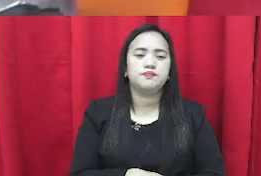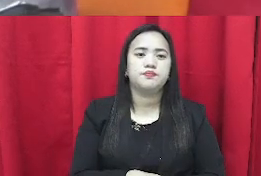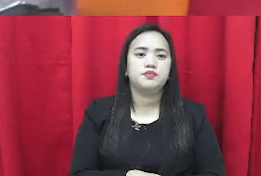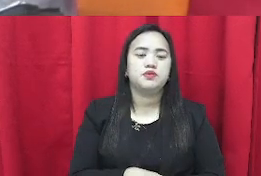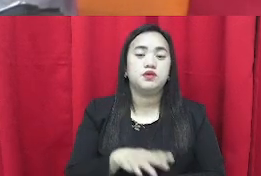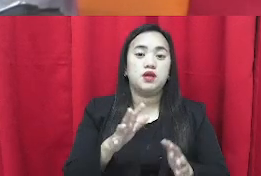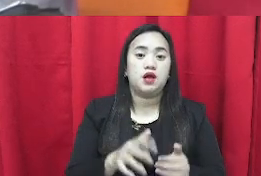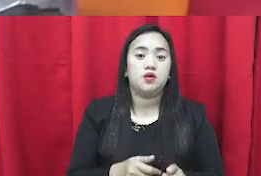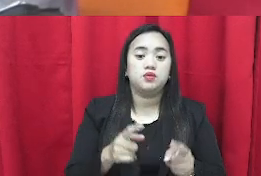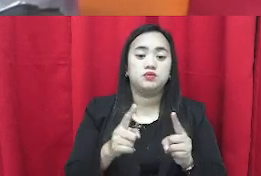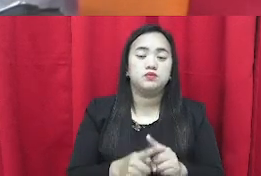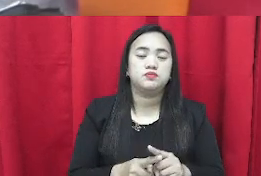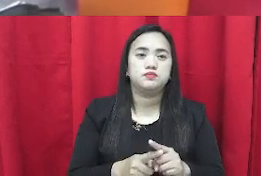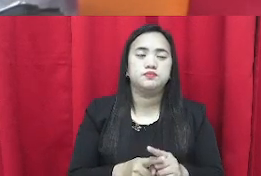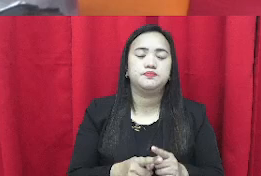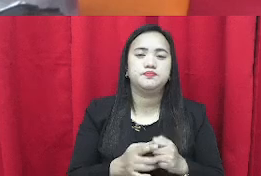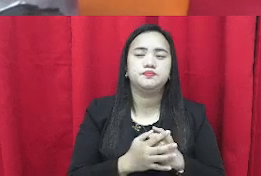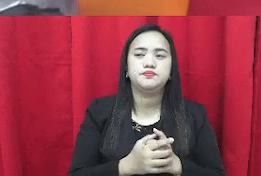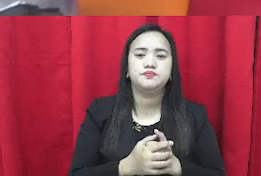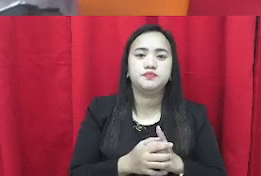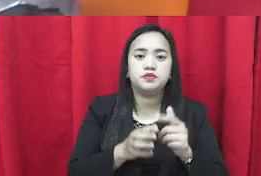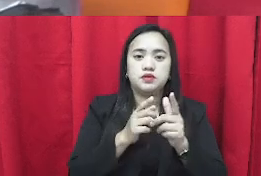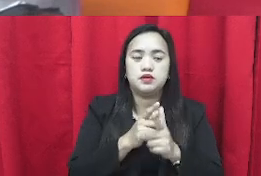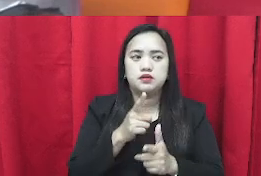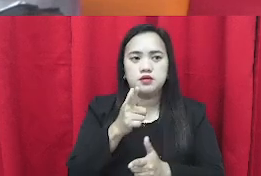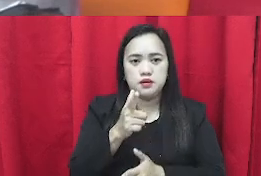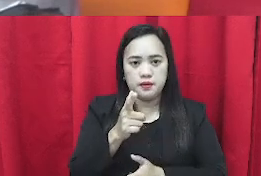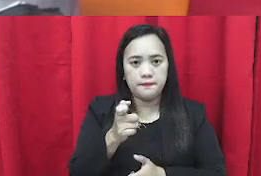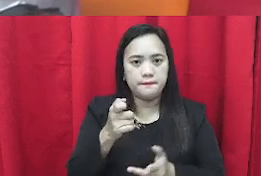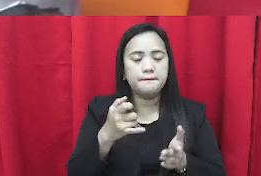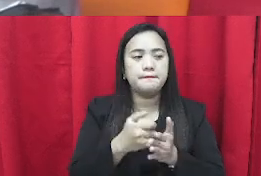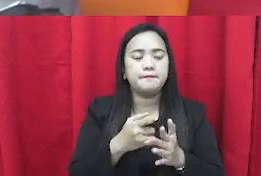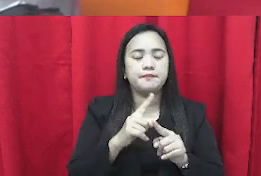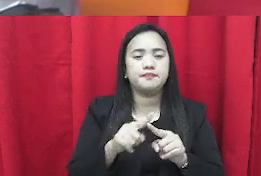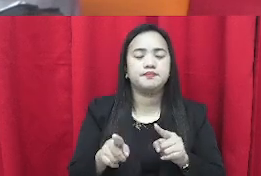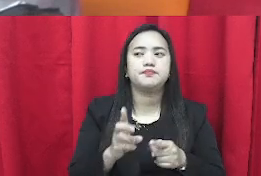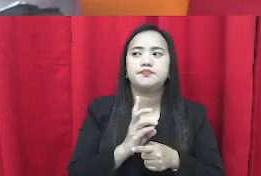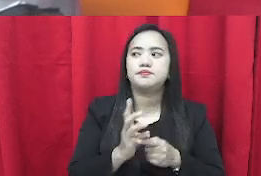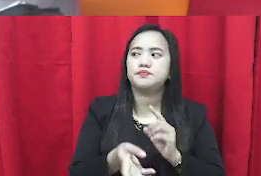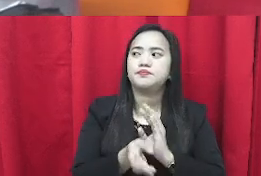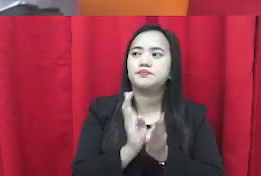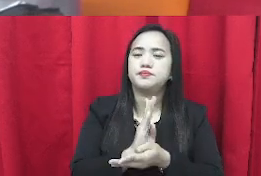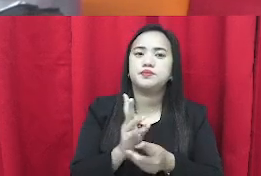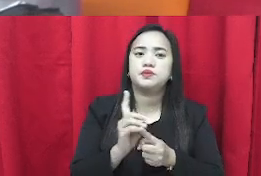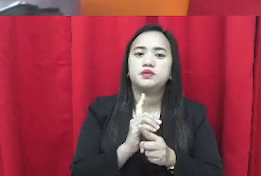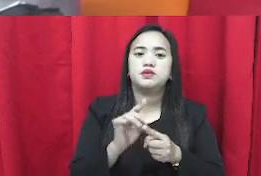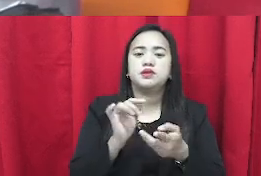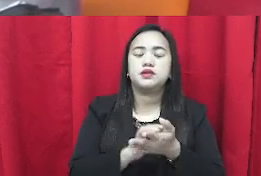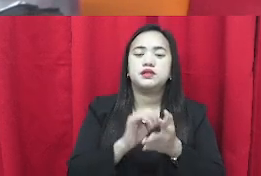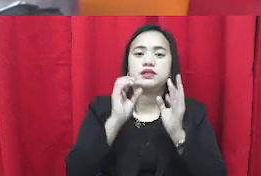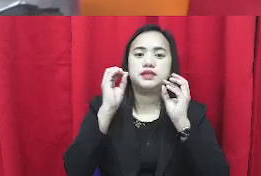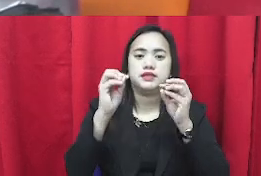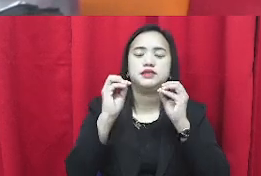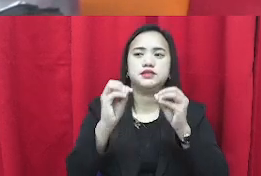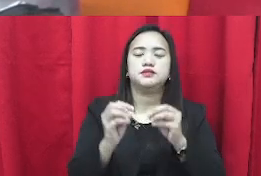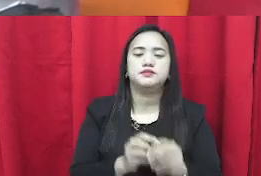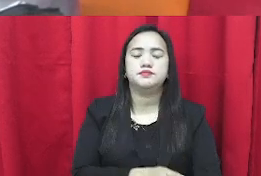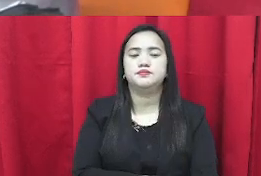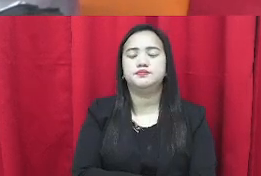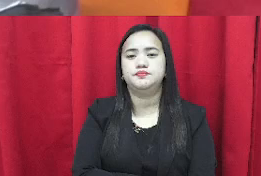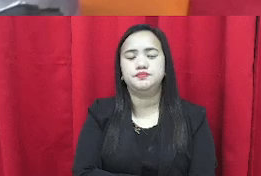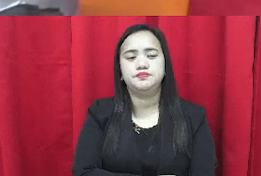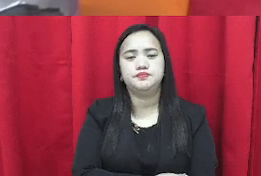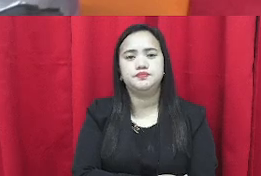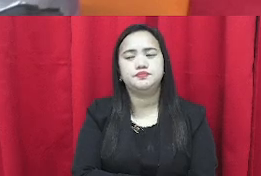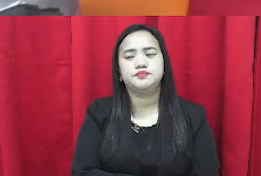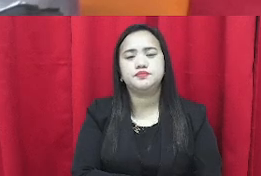ng sandata kundi ito ay disiplina na ah ituturo ng ah ng ah mga training